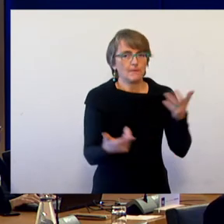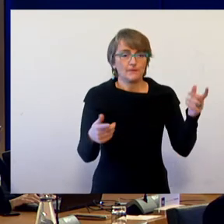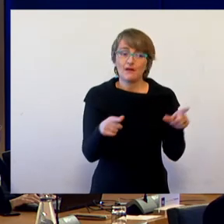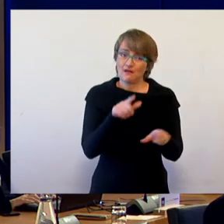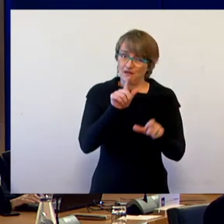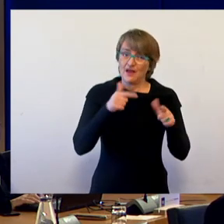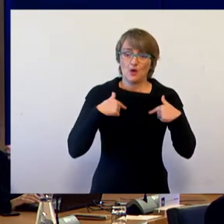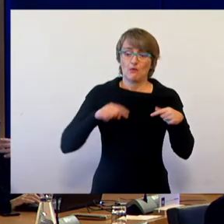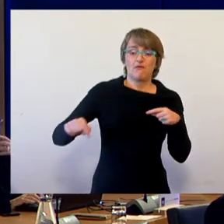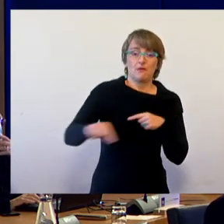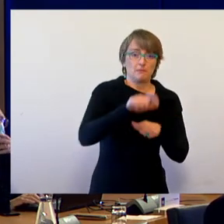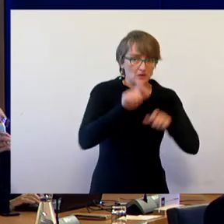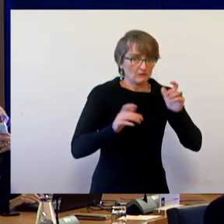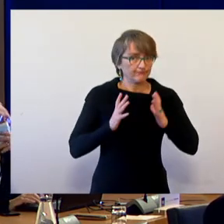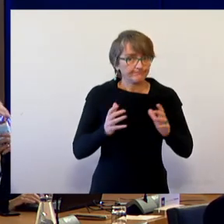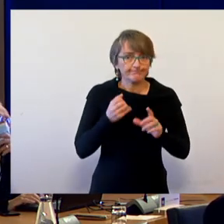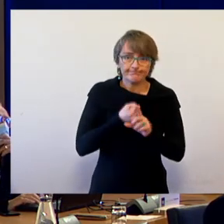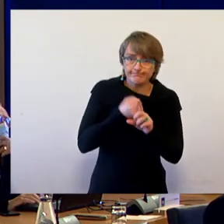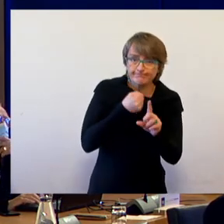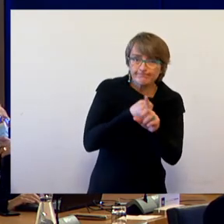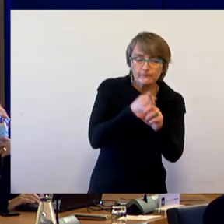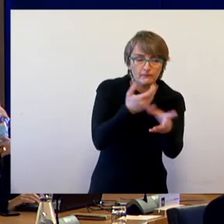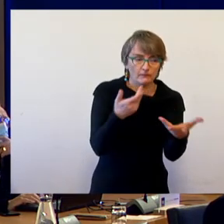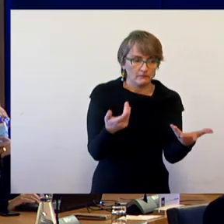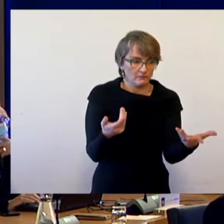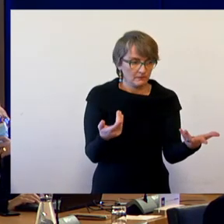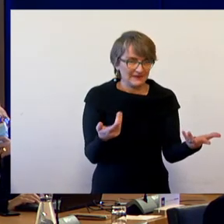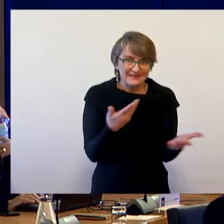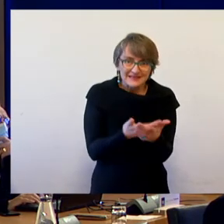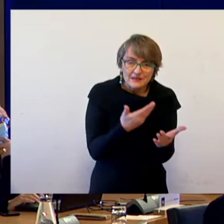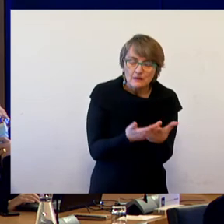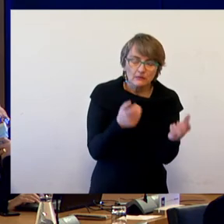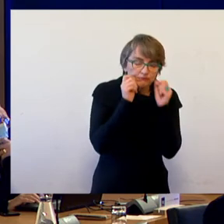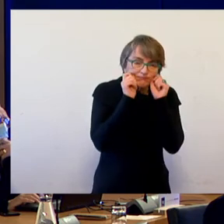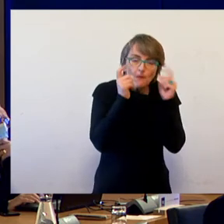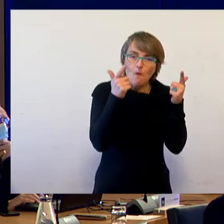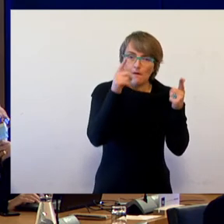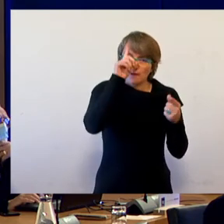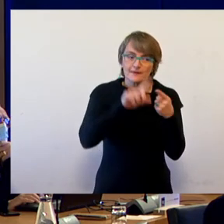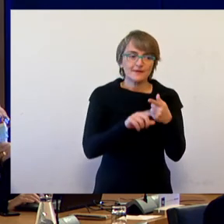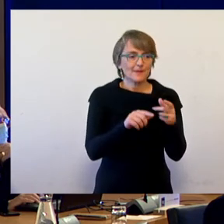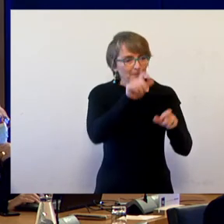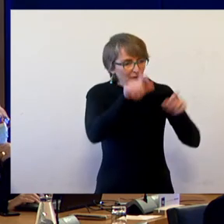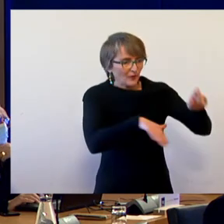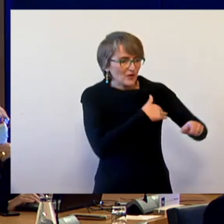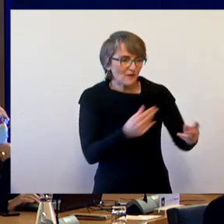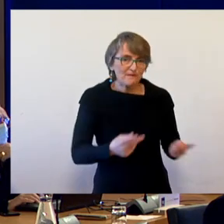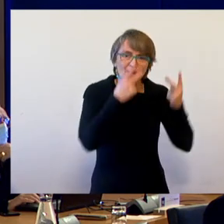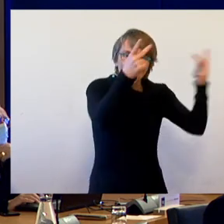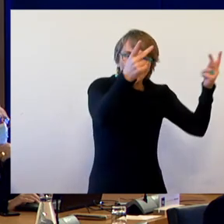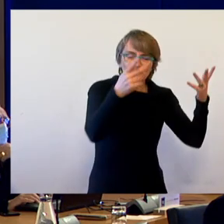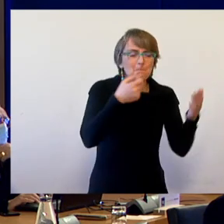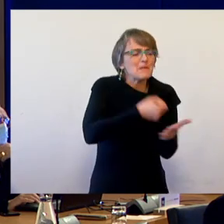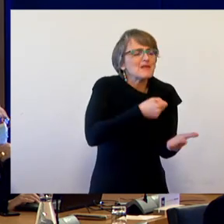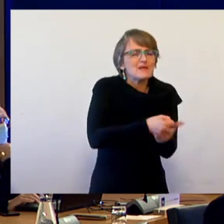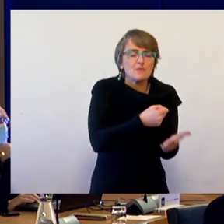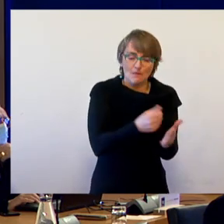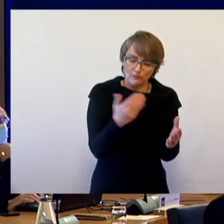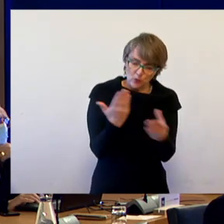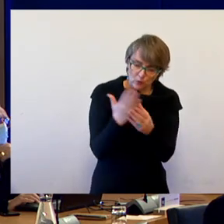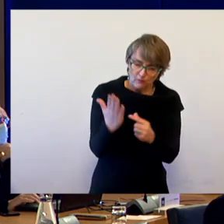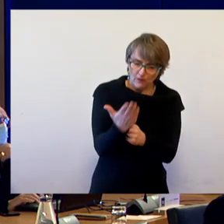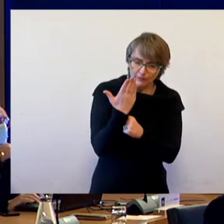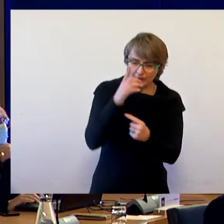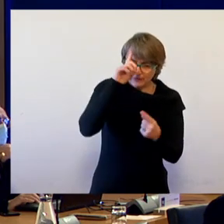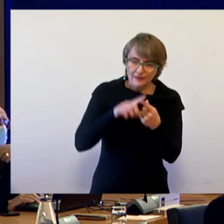écoles. Je m'étonne donc vraiment que ce chantier de la valorisation, en tout cas que ce sujet, ne soit pas en moins un tout petit peu listé dans ce document